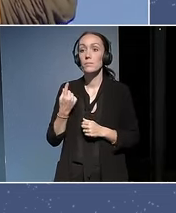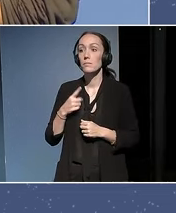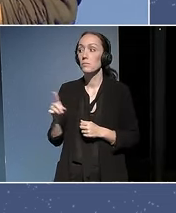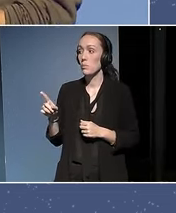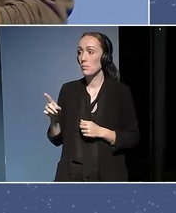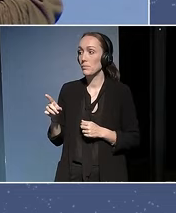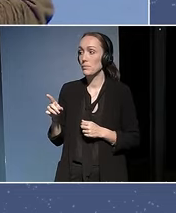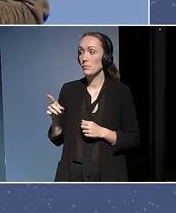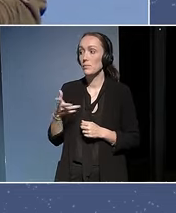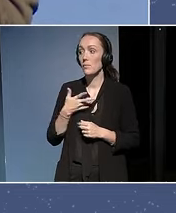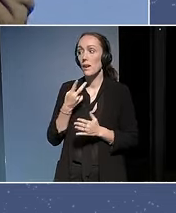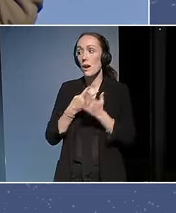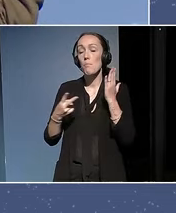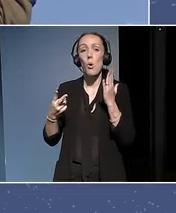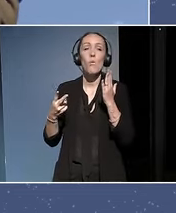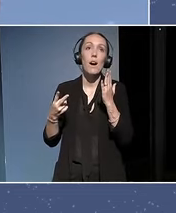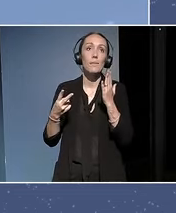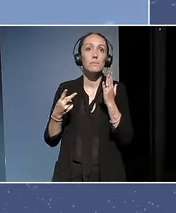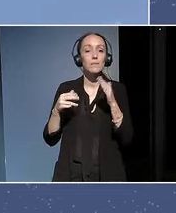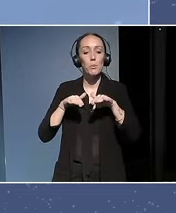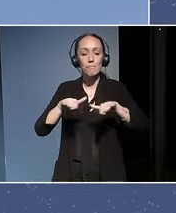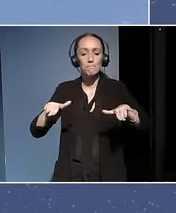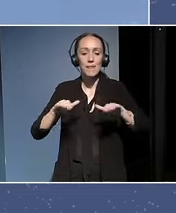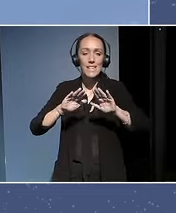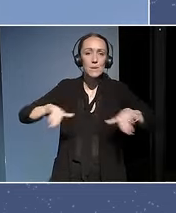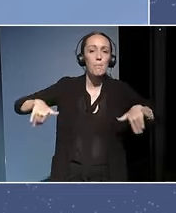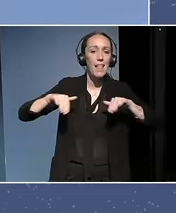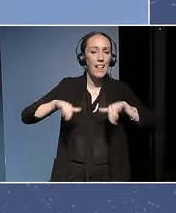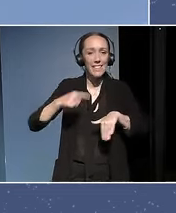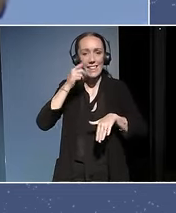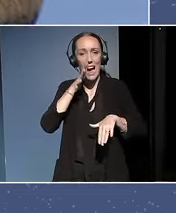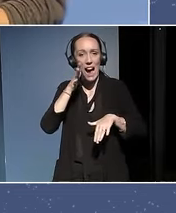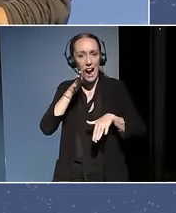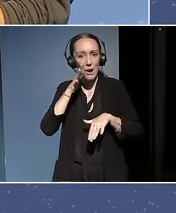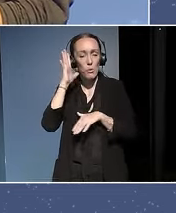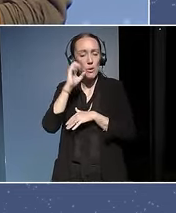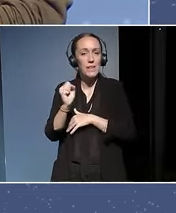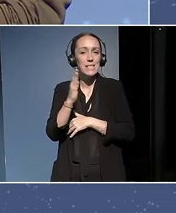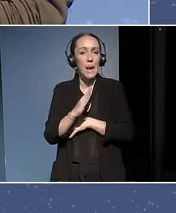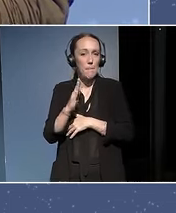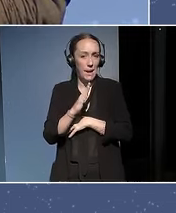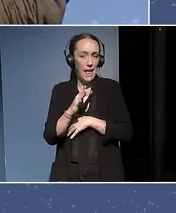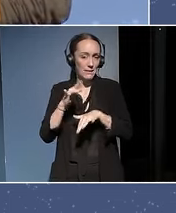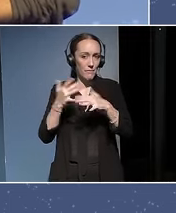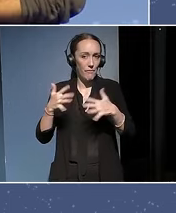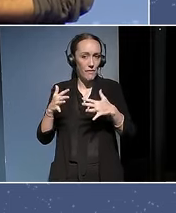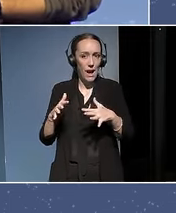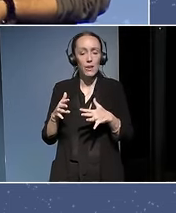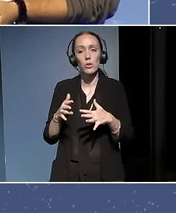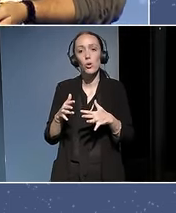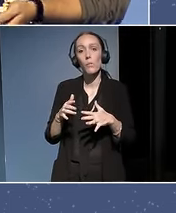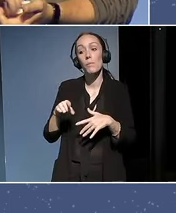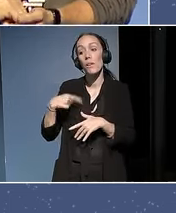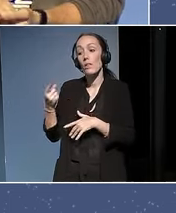di idrodinamico dire così quindi di spinta della coda fatta all'Università di Berkley che è stata confrontata poi con la